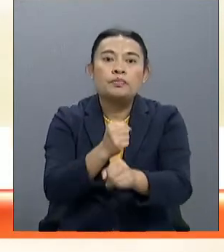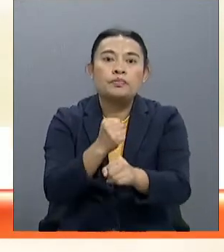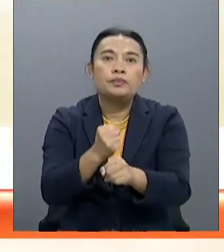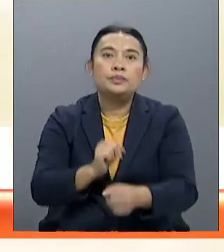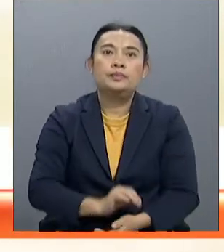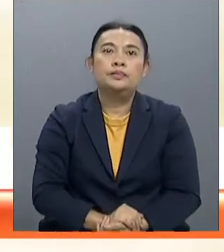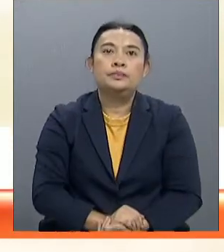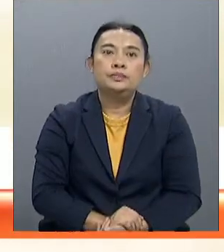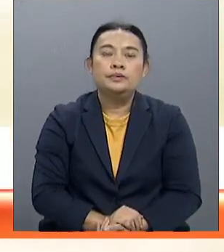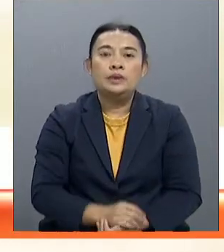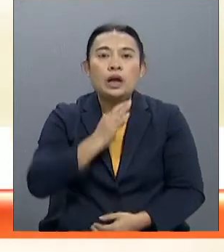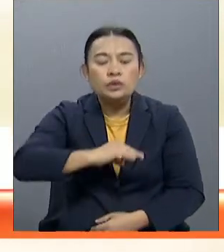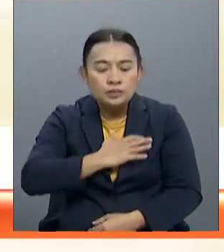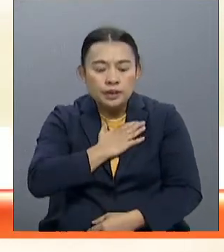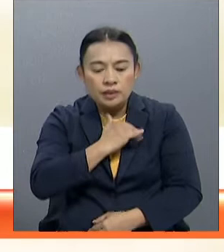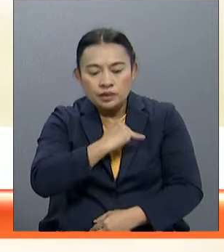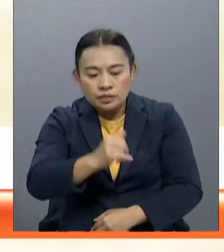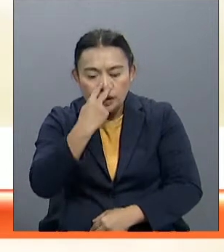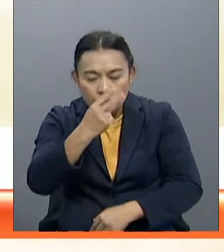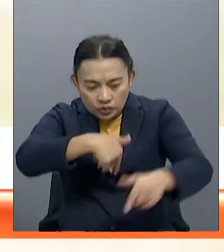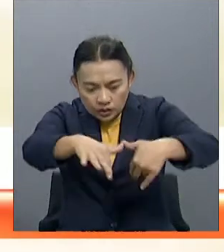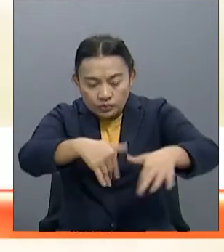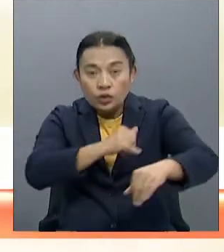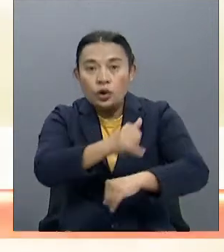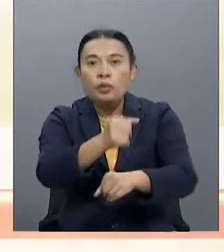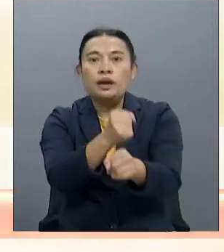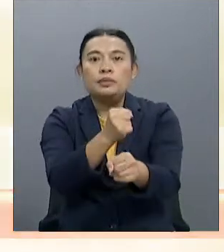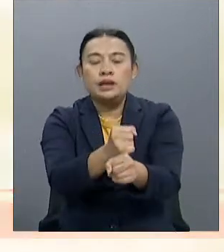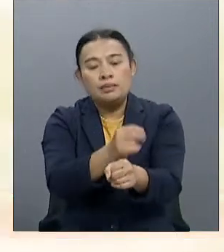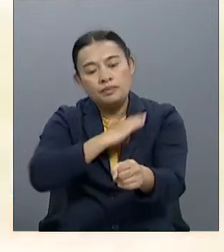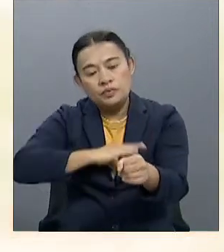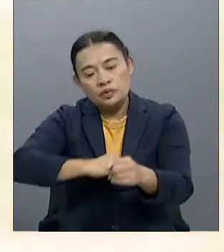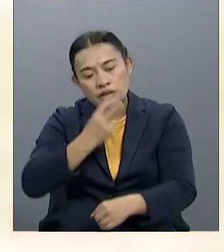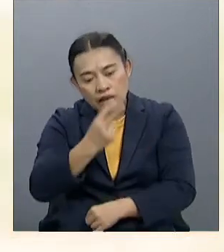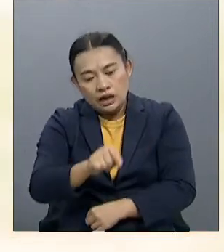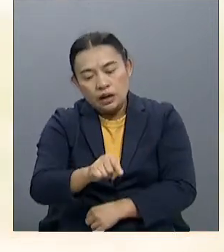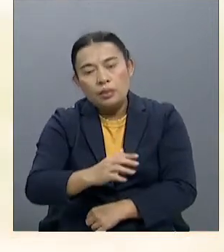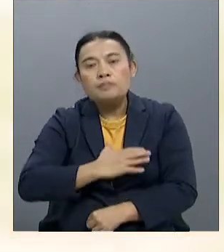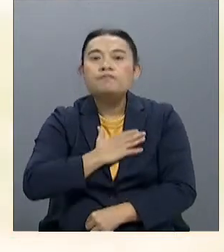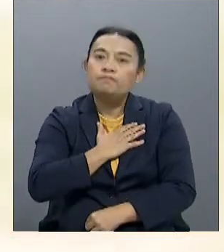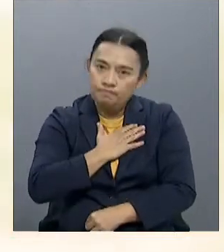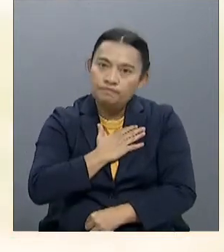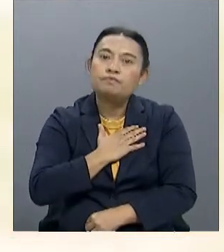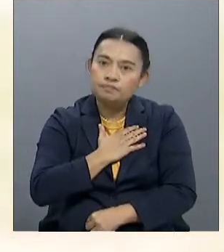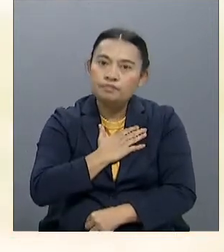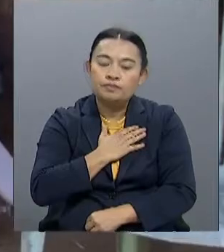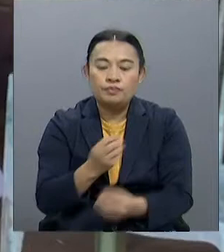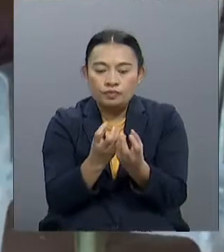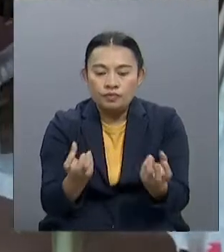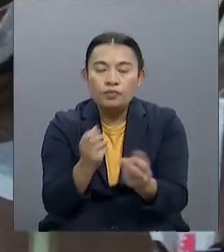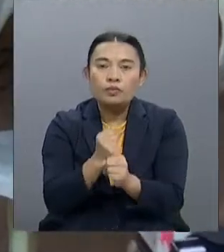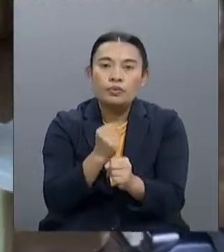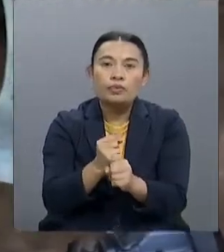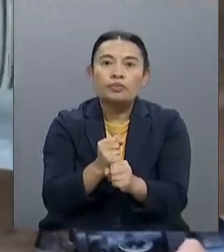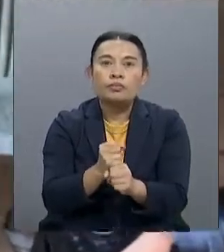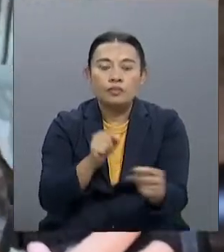ที่ครับพอได้ลงมือทำแล้วก็เกิดความประทับใจแบบใช้อุปกรณ์การจัด